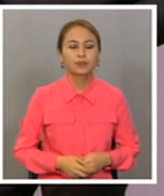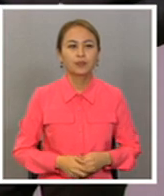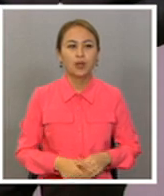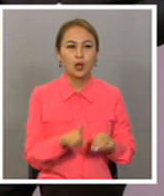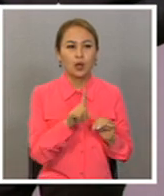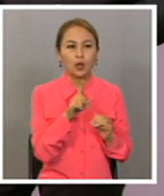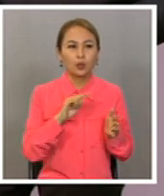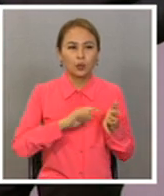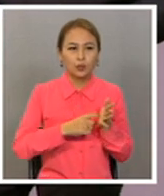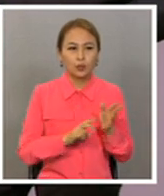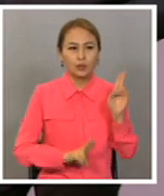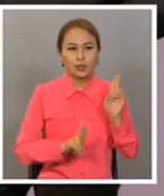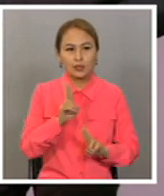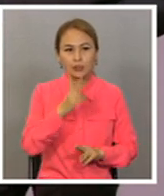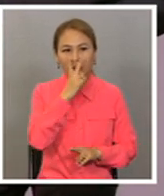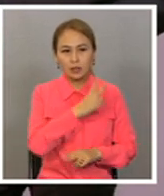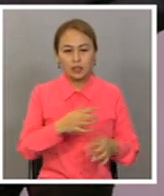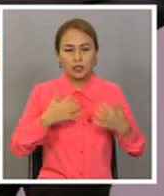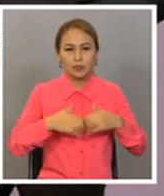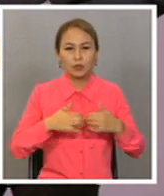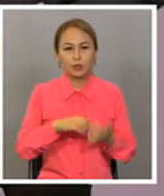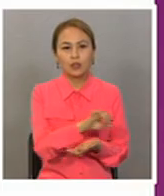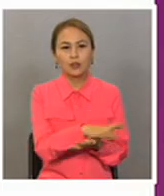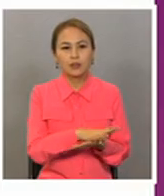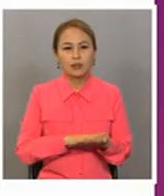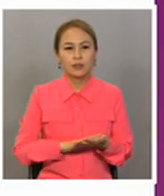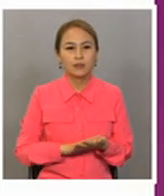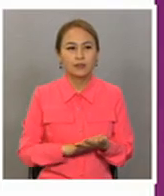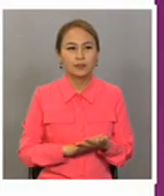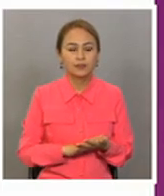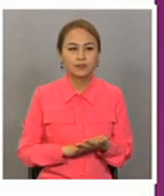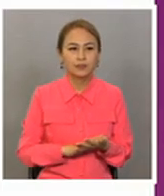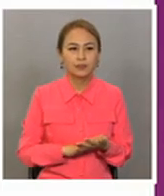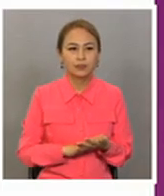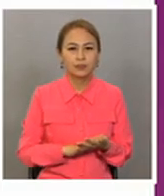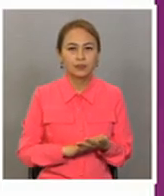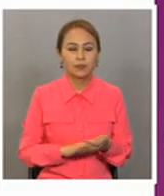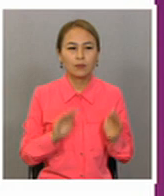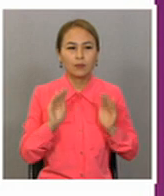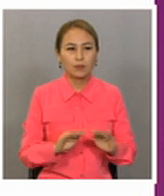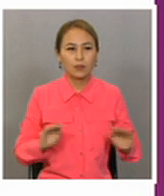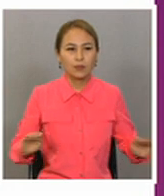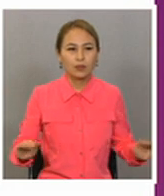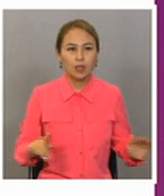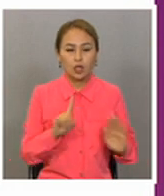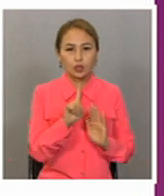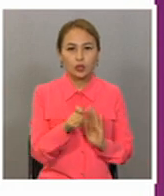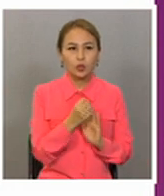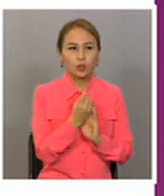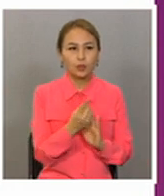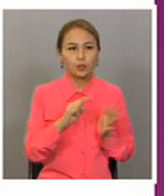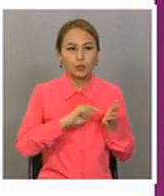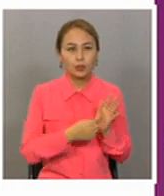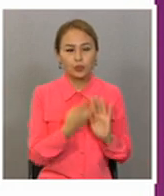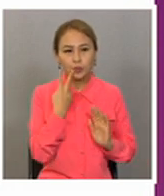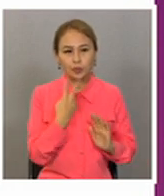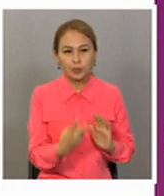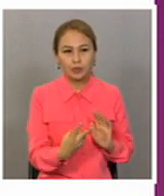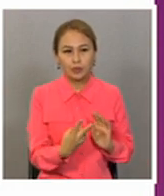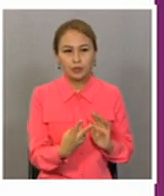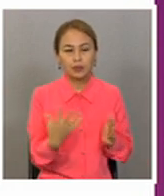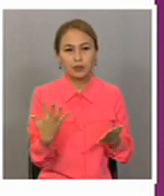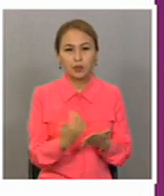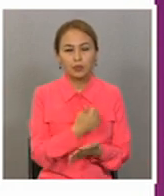Köbeytu tasiline kara, esepteudi jalgastır. Balalar, 111 men 2'nin köbeytinisin